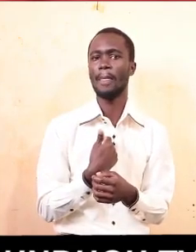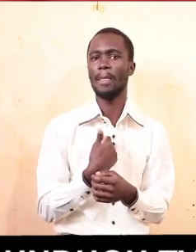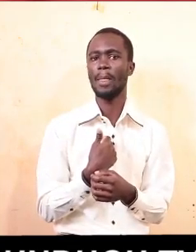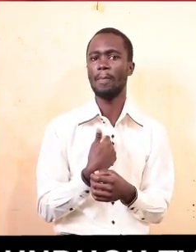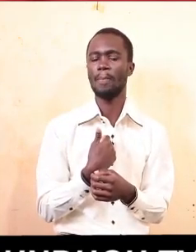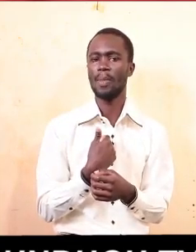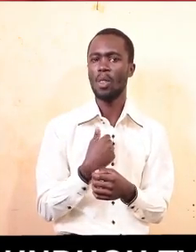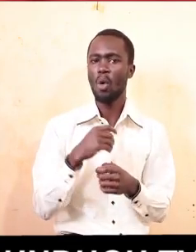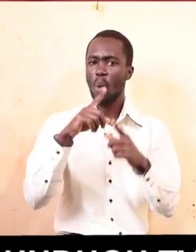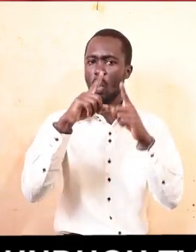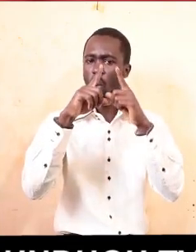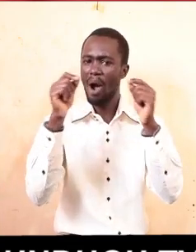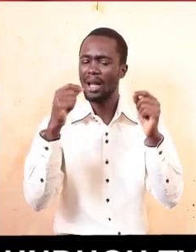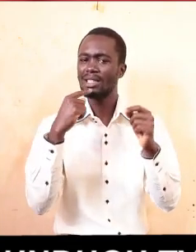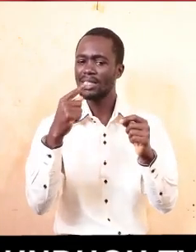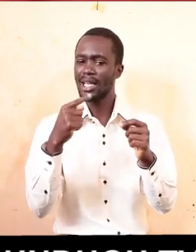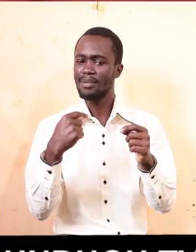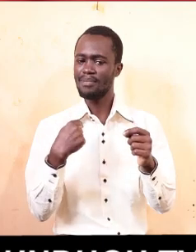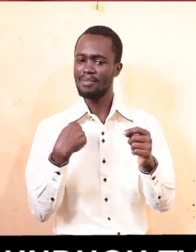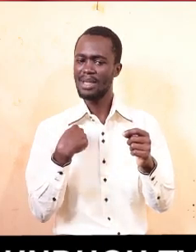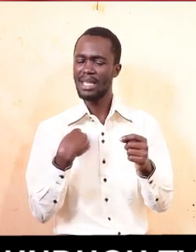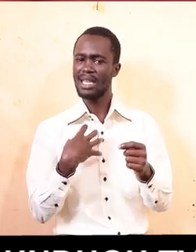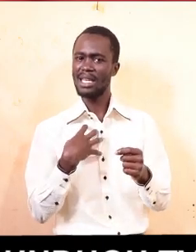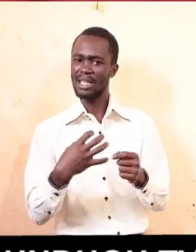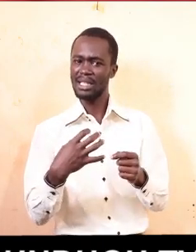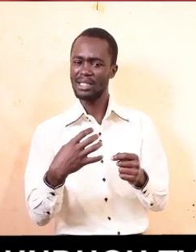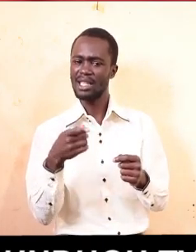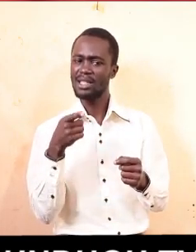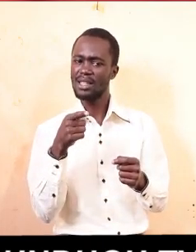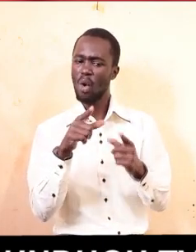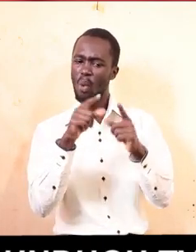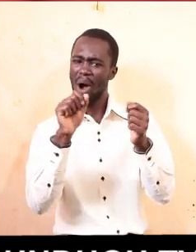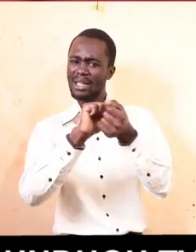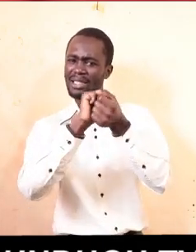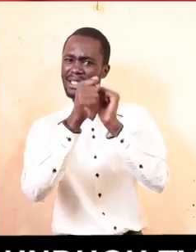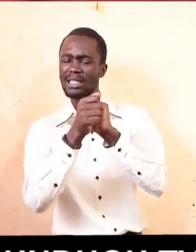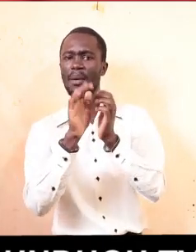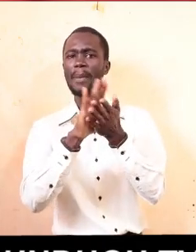hayo matamshi yatabadilika yawe mbaraka na yawe